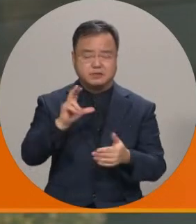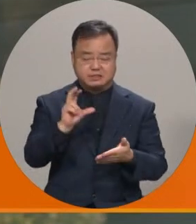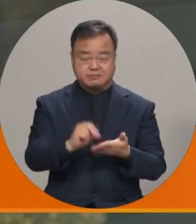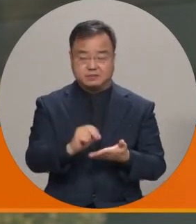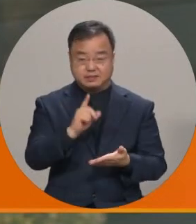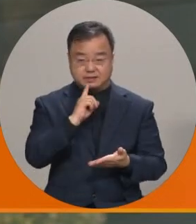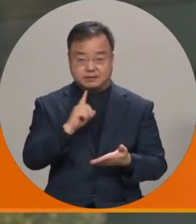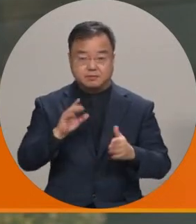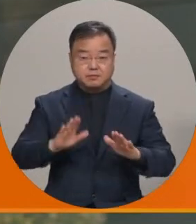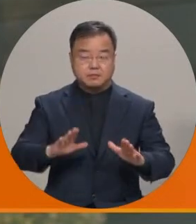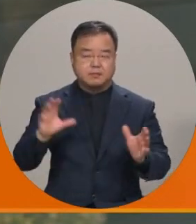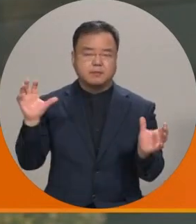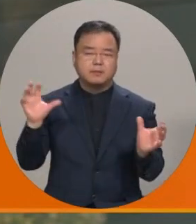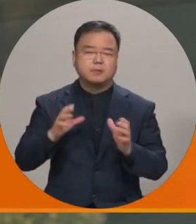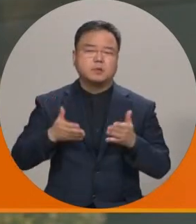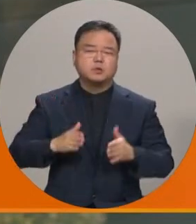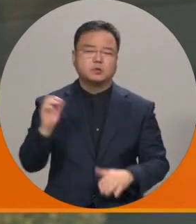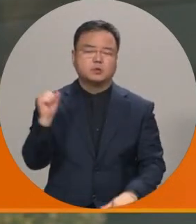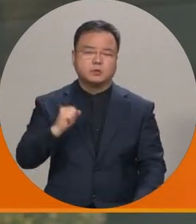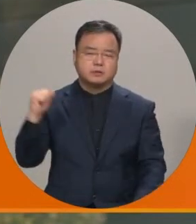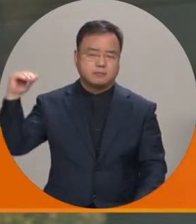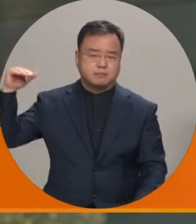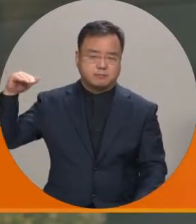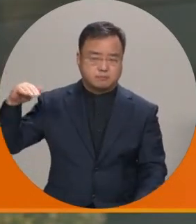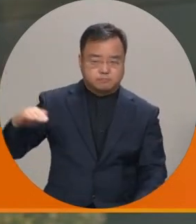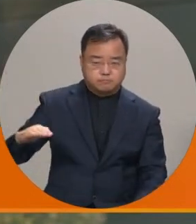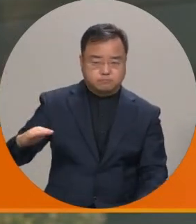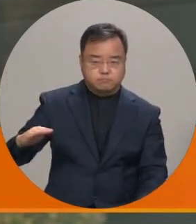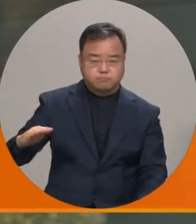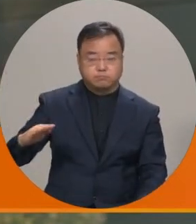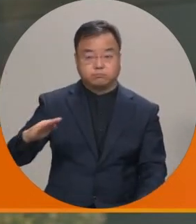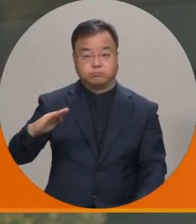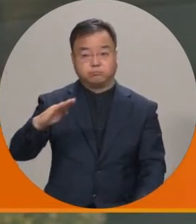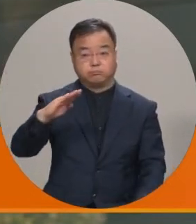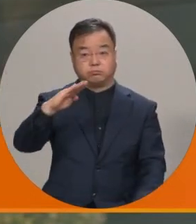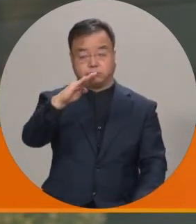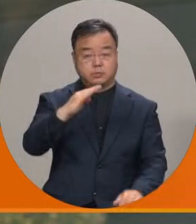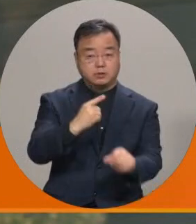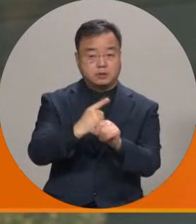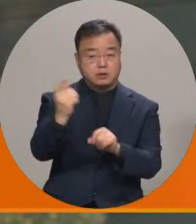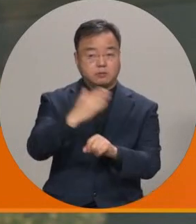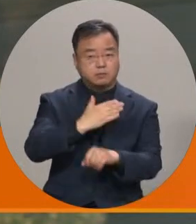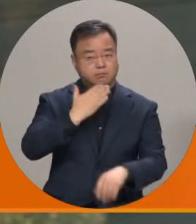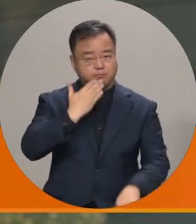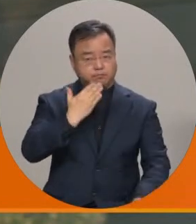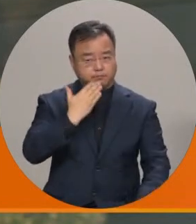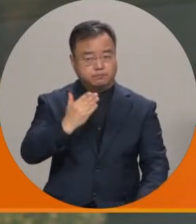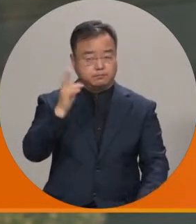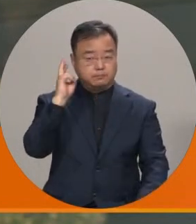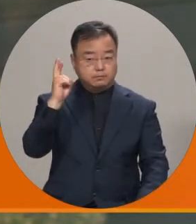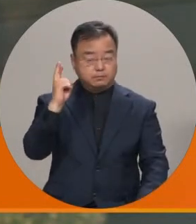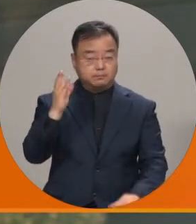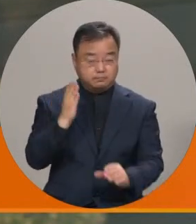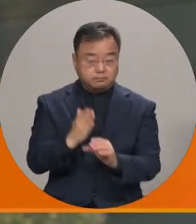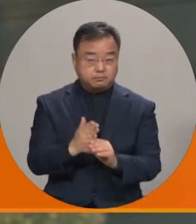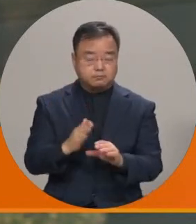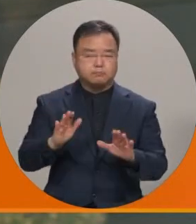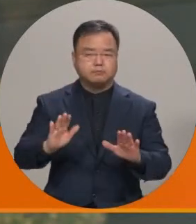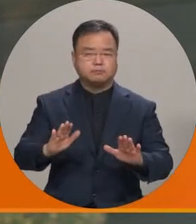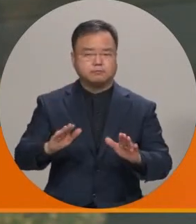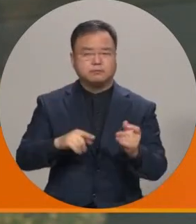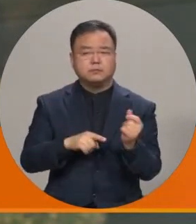바닥을 찍고 내년에는 반등할 것이라는 관측이 나와 주목받고 있습니다 그 근거가 무엇인지 저출산